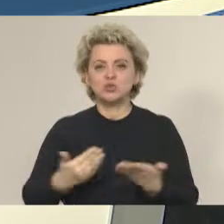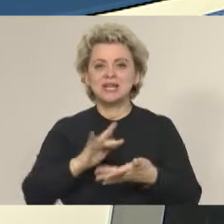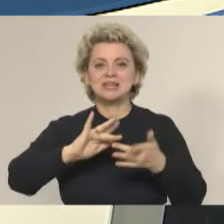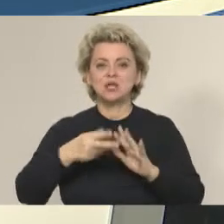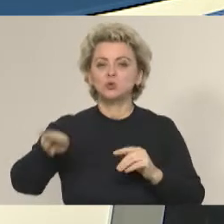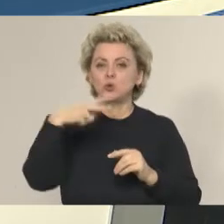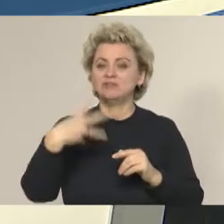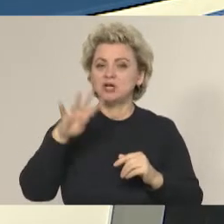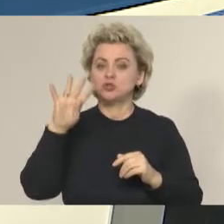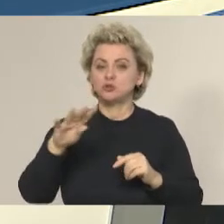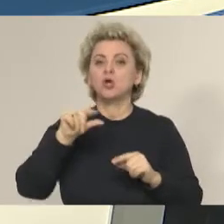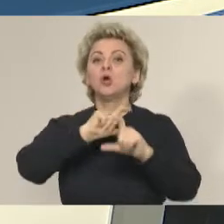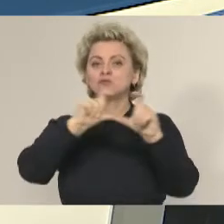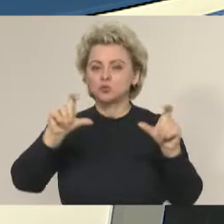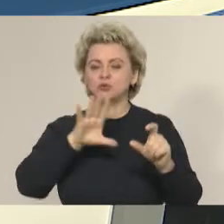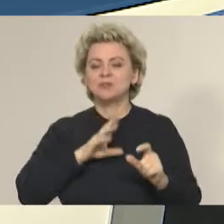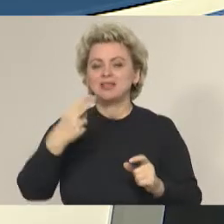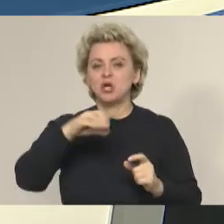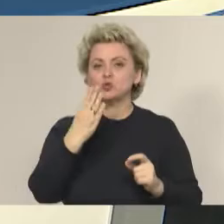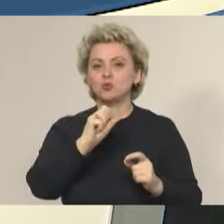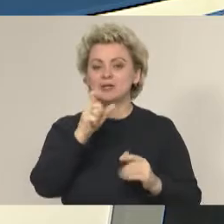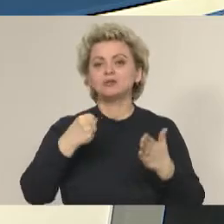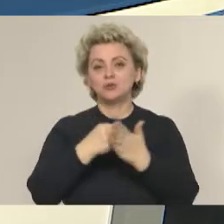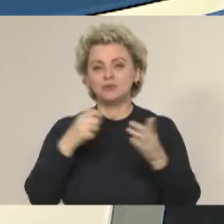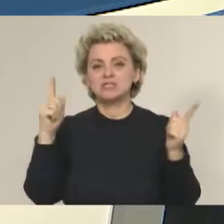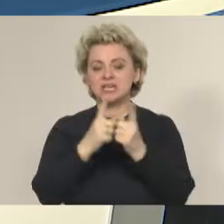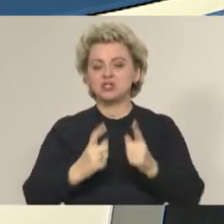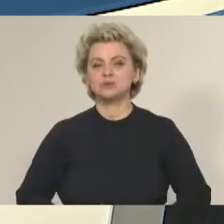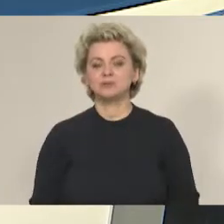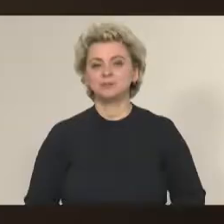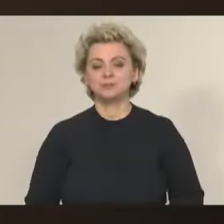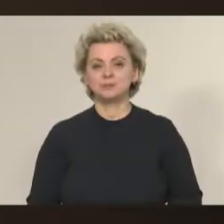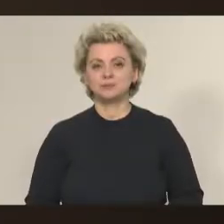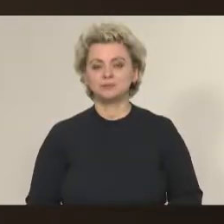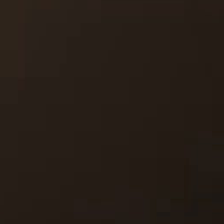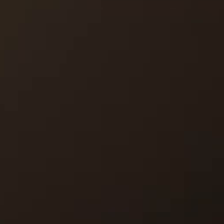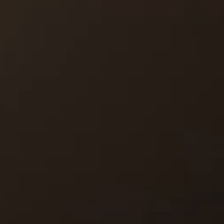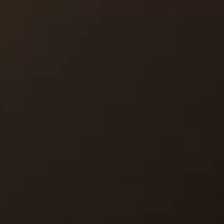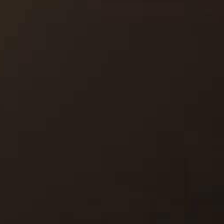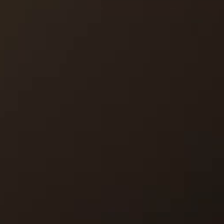новостей на сайте don24.ru. В студии была Дарья Шулик. До встречи.